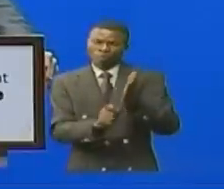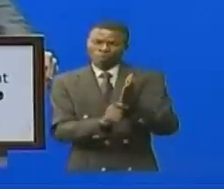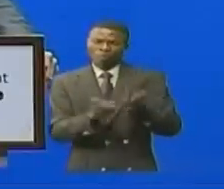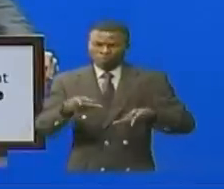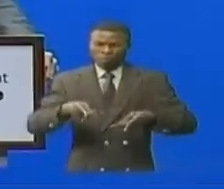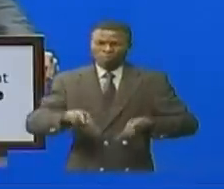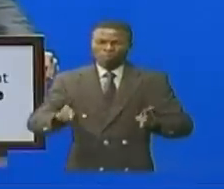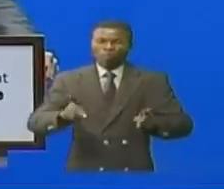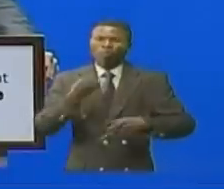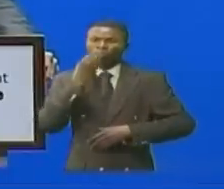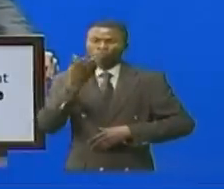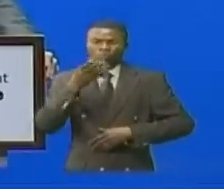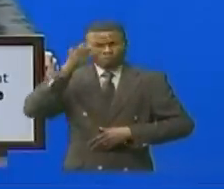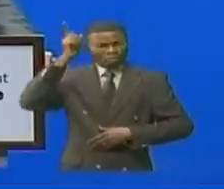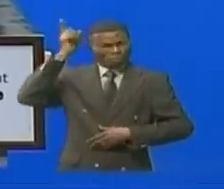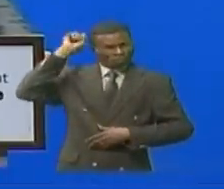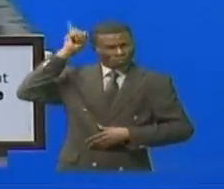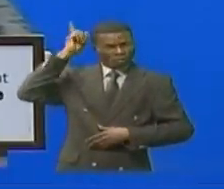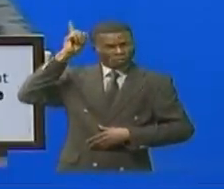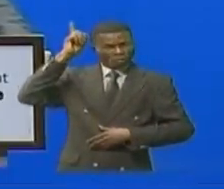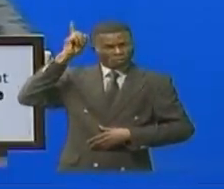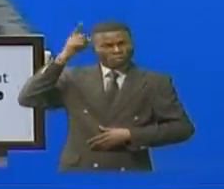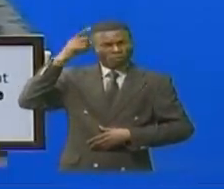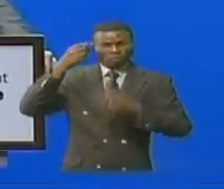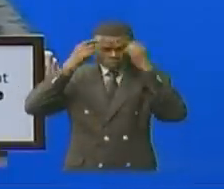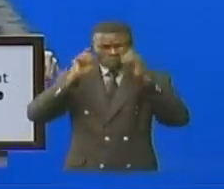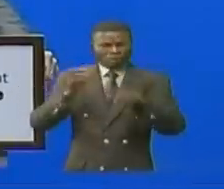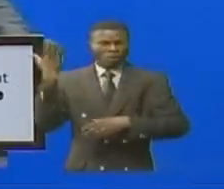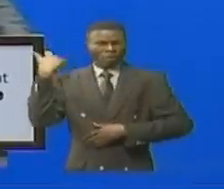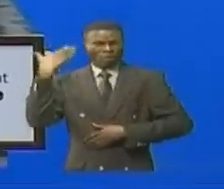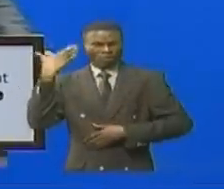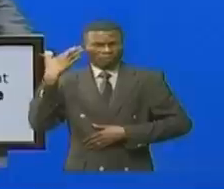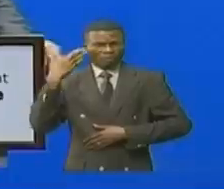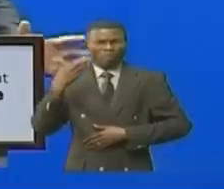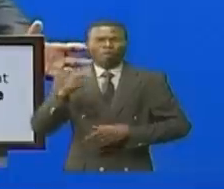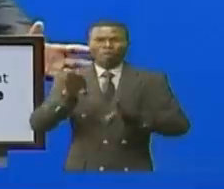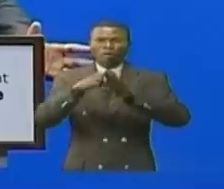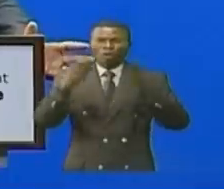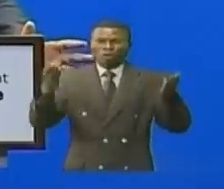par exemple, pour la première fois, en plus d'une décennie, d'avoir une rentrée